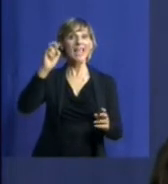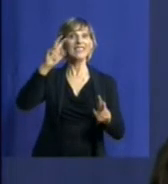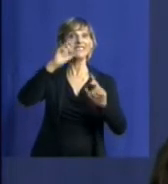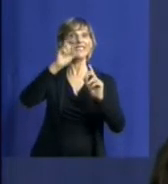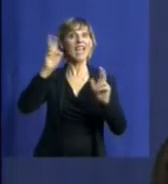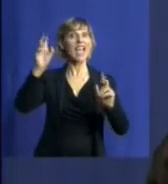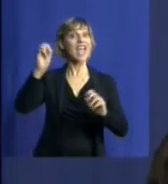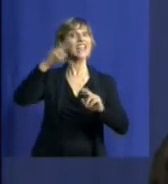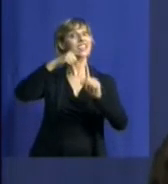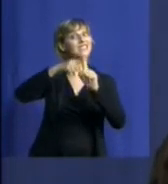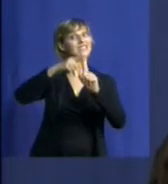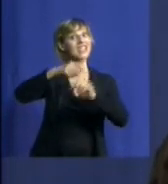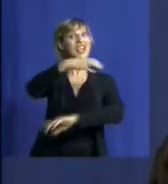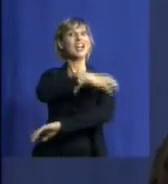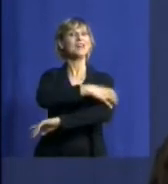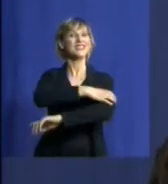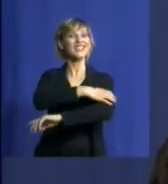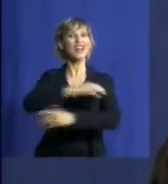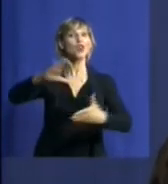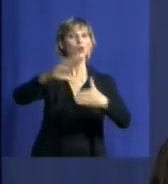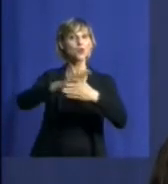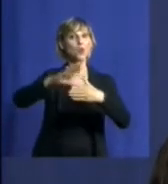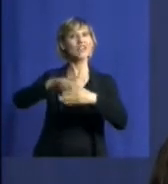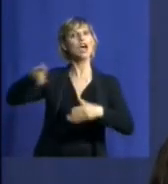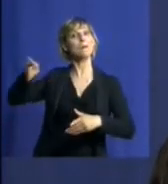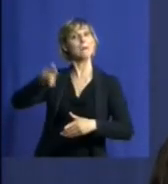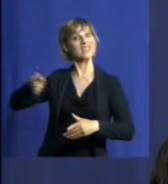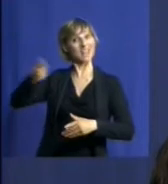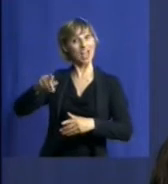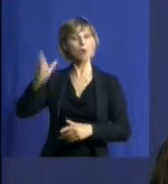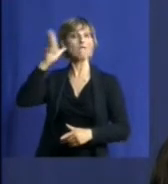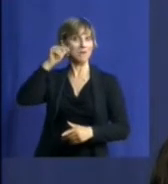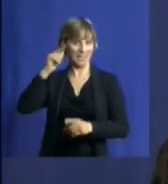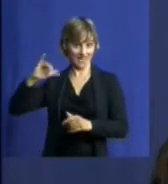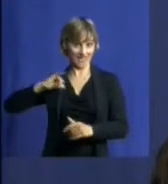capitano della squadra della Passalacqua femminile, quindi